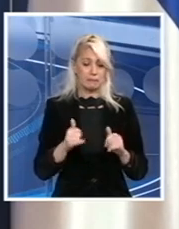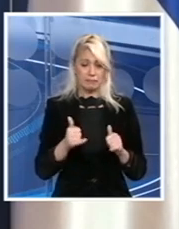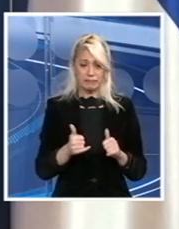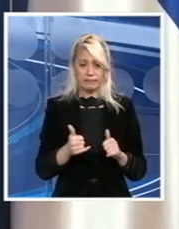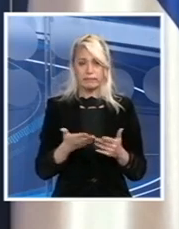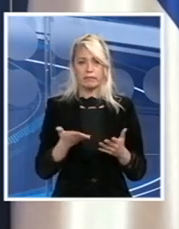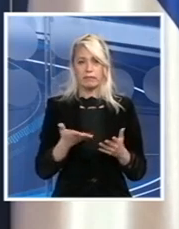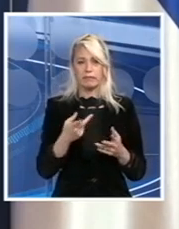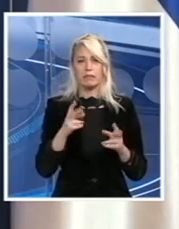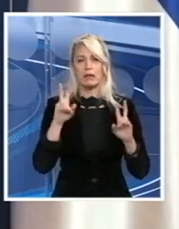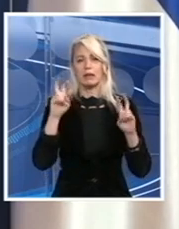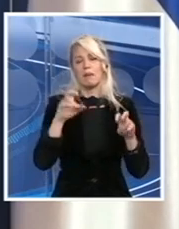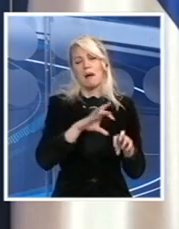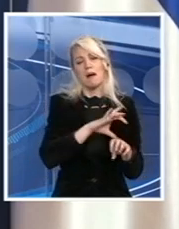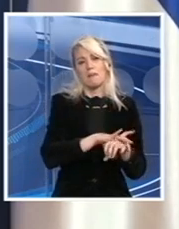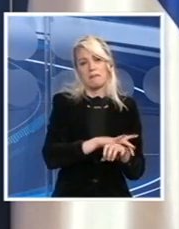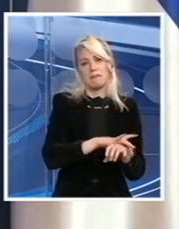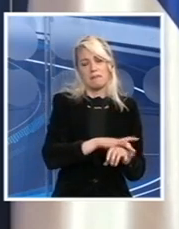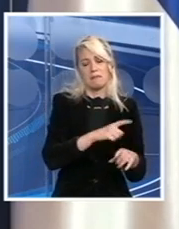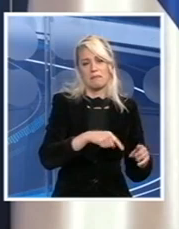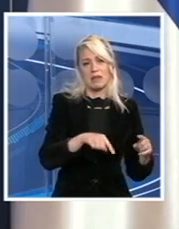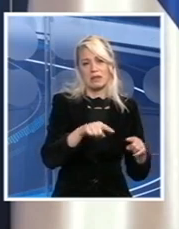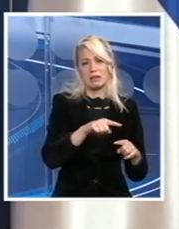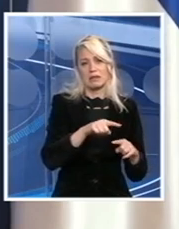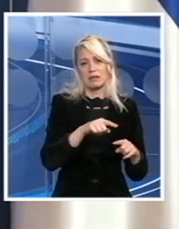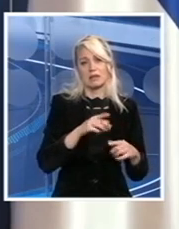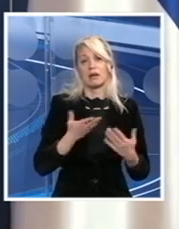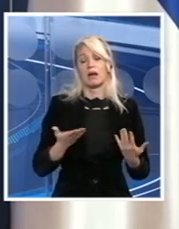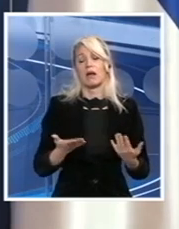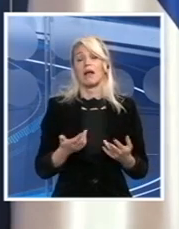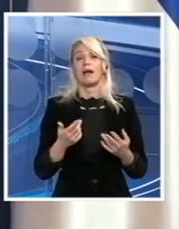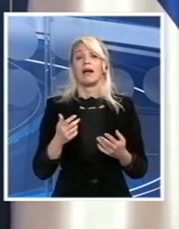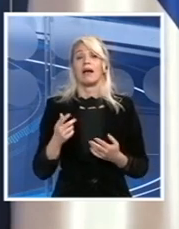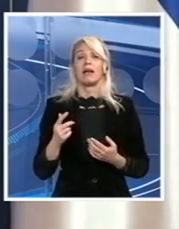struku, da je značajnije